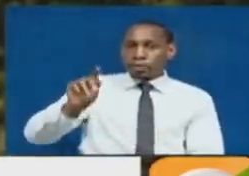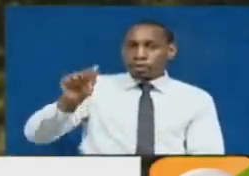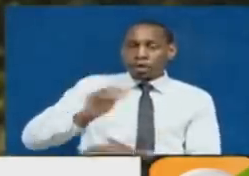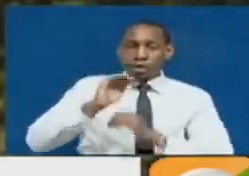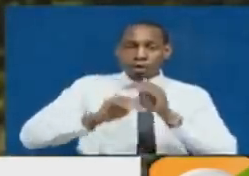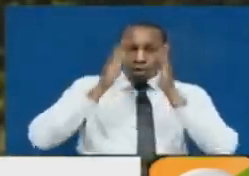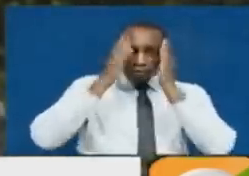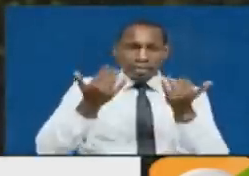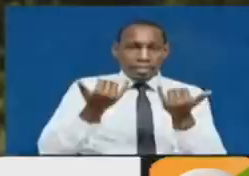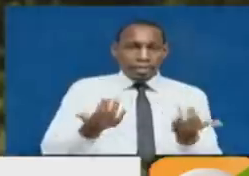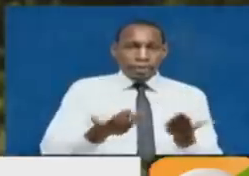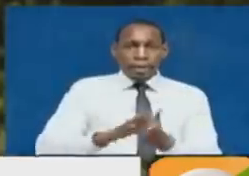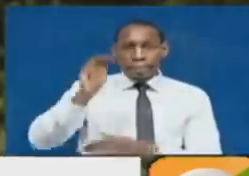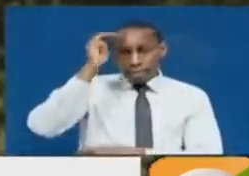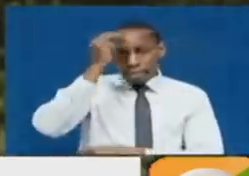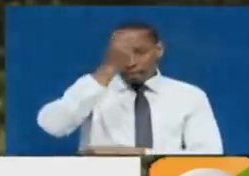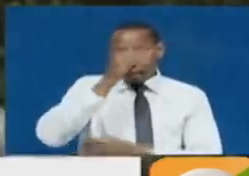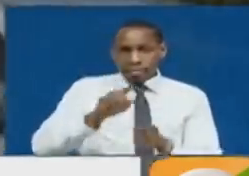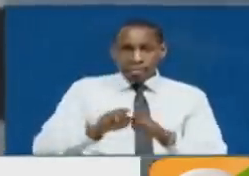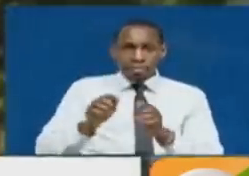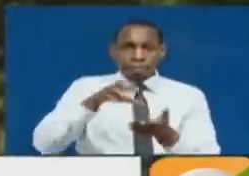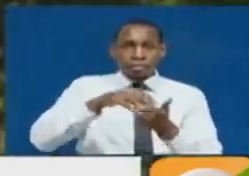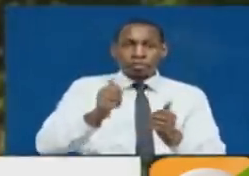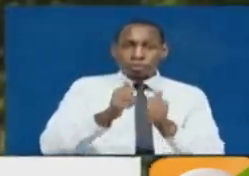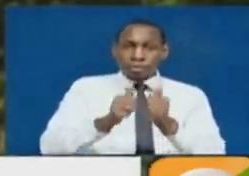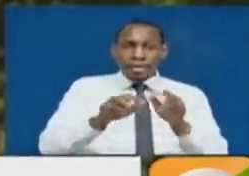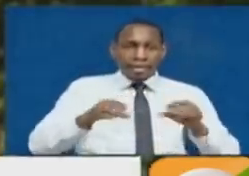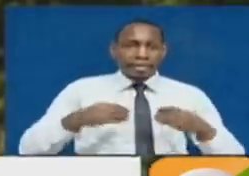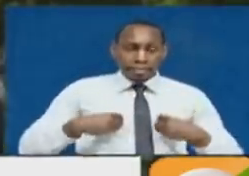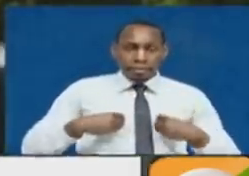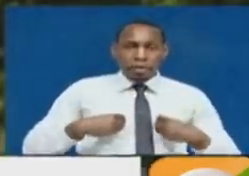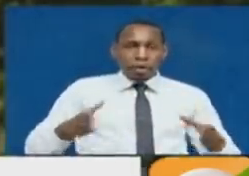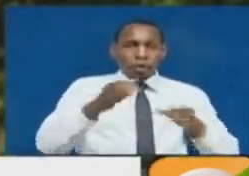macho yote sasa yakimwangazia Martha Karua kuwa ni nafasi gani atakayocheza